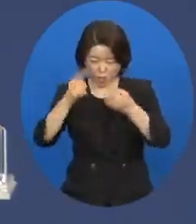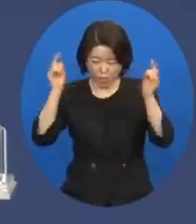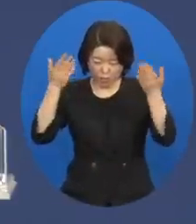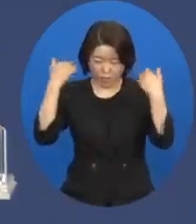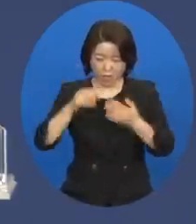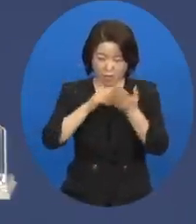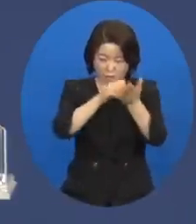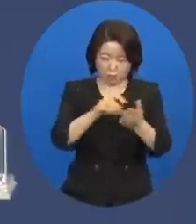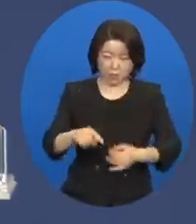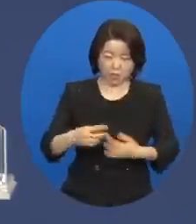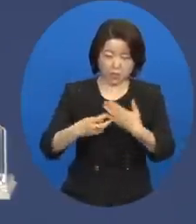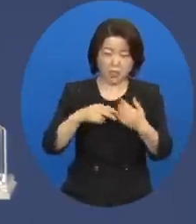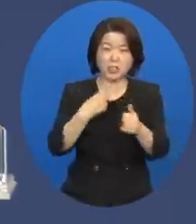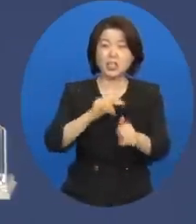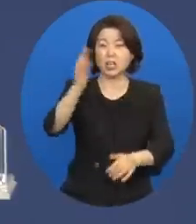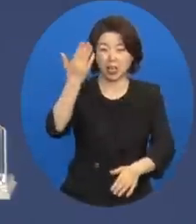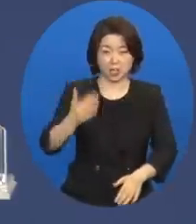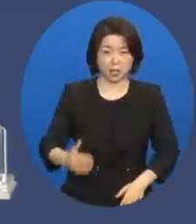거예요. 근데